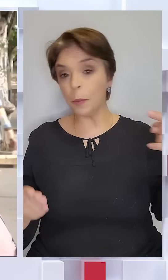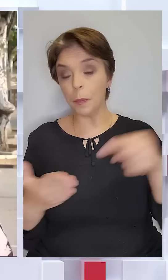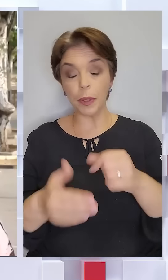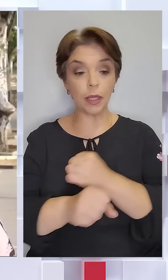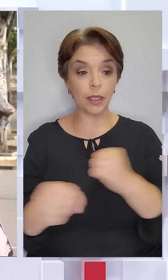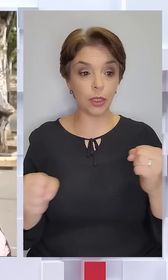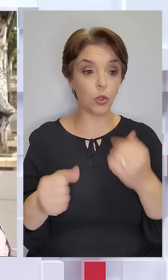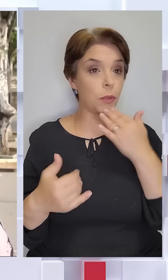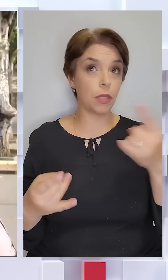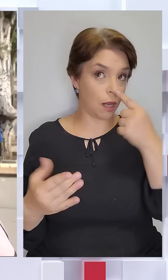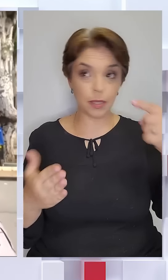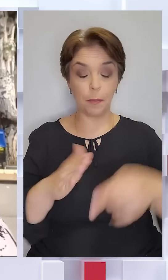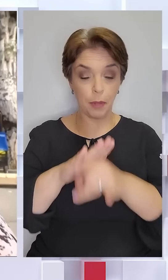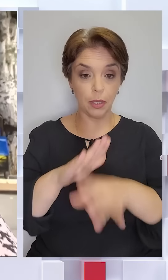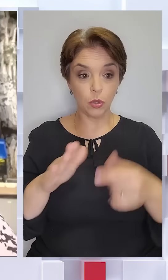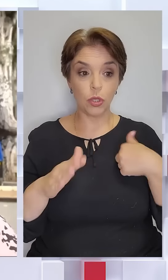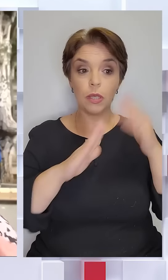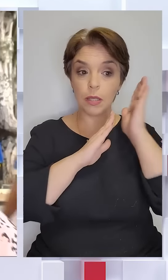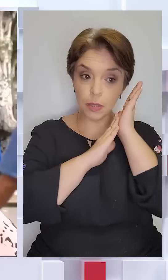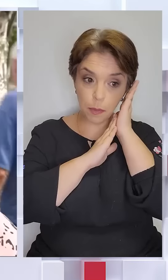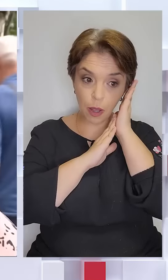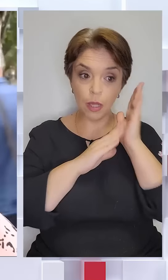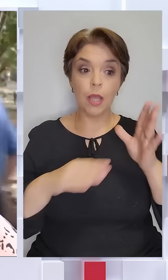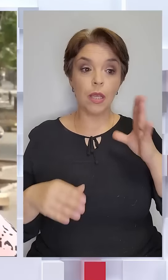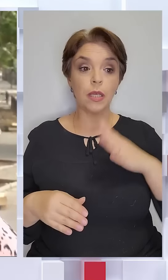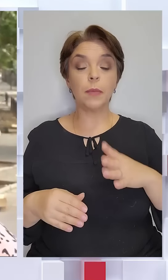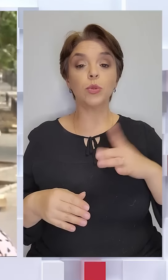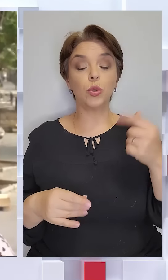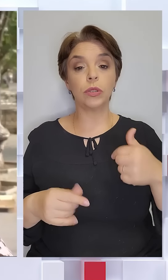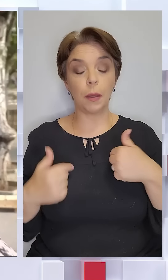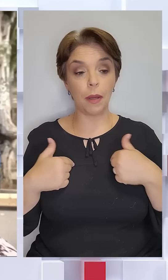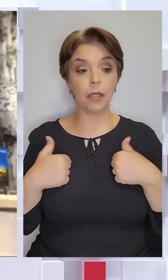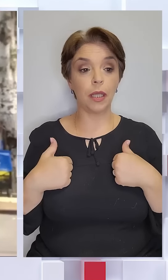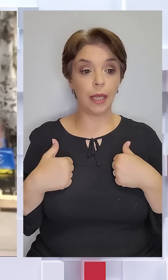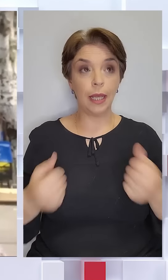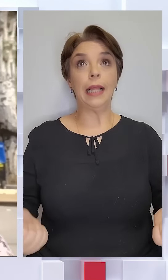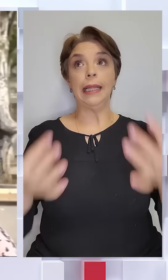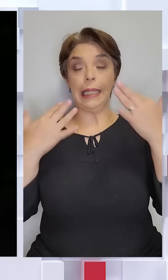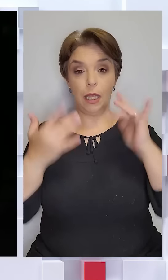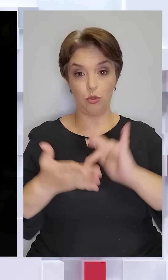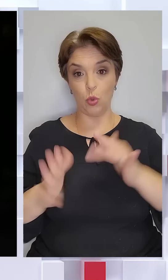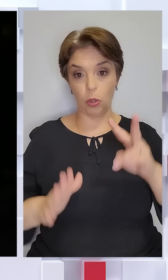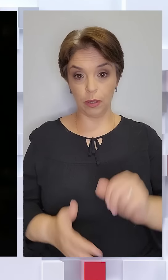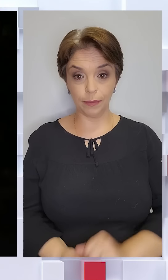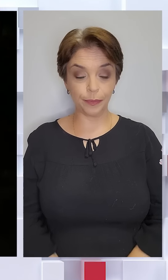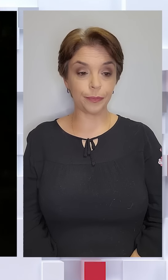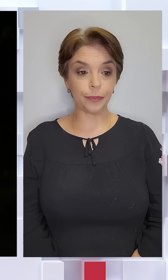що останній раз прилетіло, що я спала і призвелося того, що на мене летять стекла.